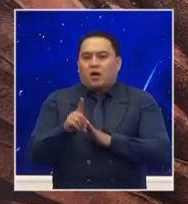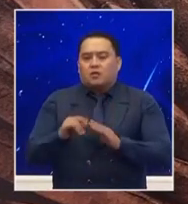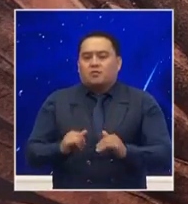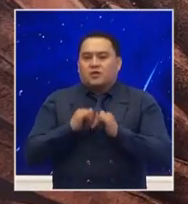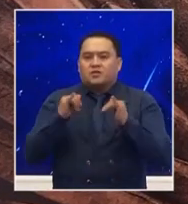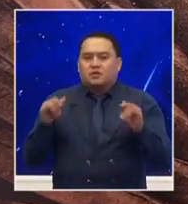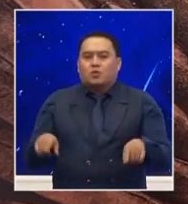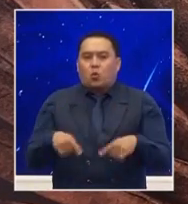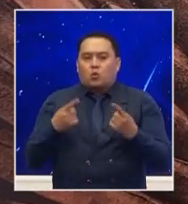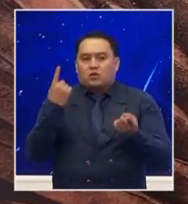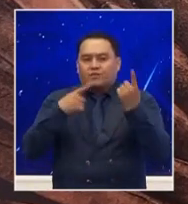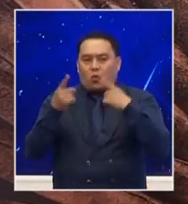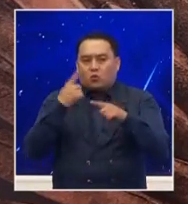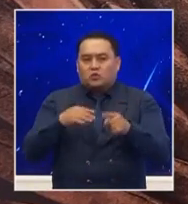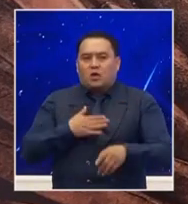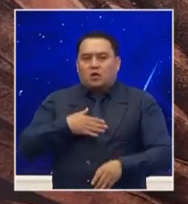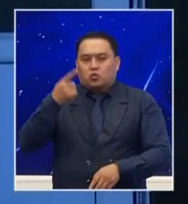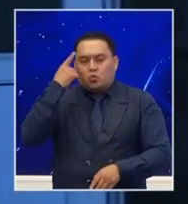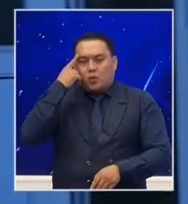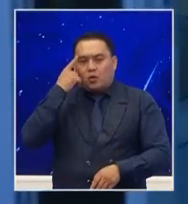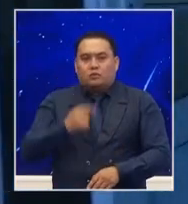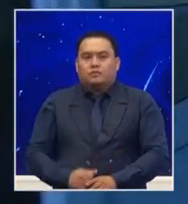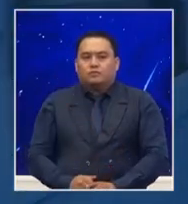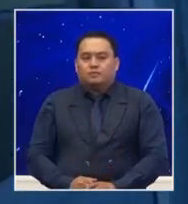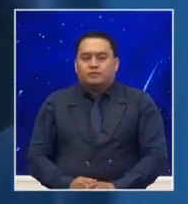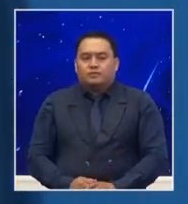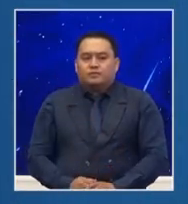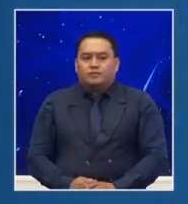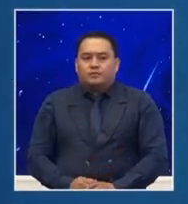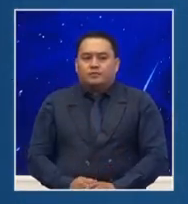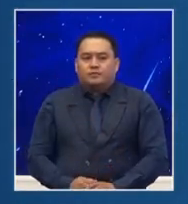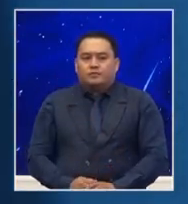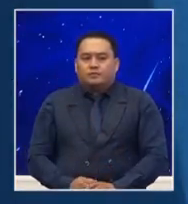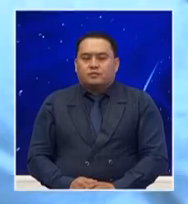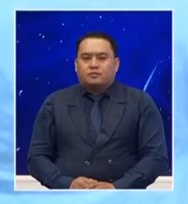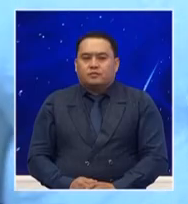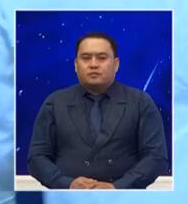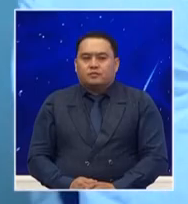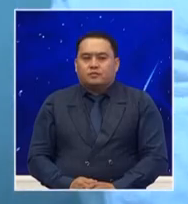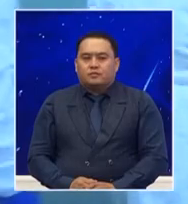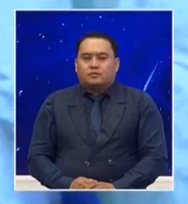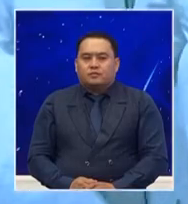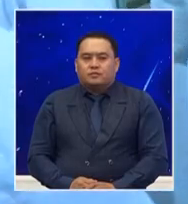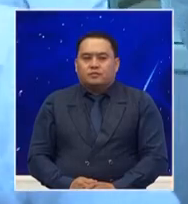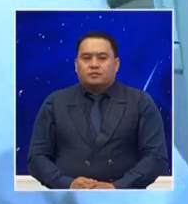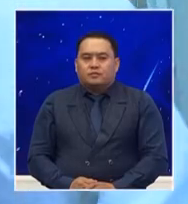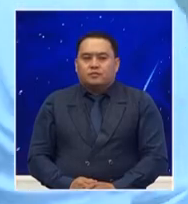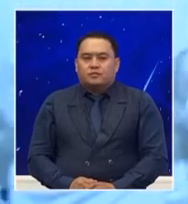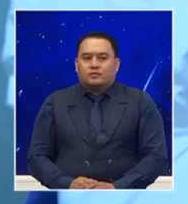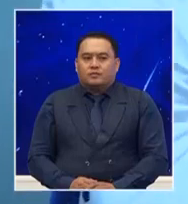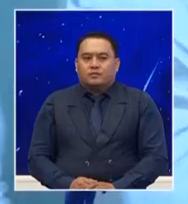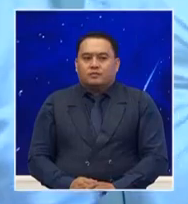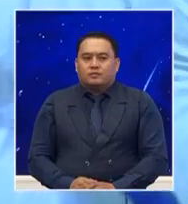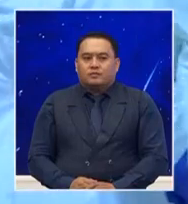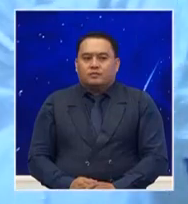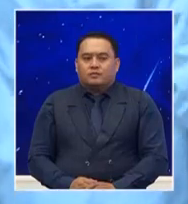прогрессировать, расти творчески, я думаю, стремиться. Қауіпсіздік маңызды, сондықтан мен де дәрігерлер сияқты экипировкамен қаруланып